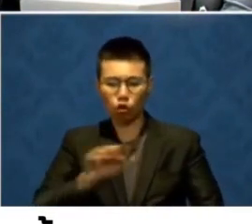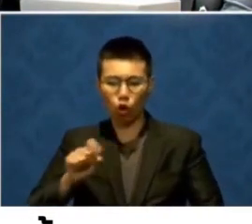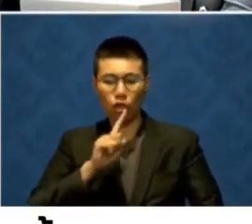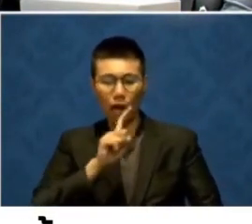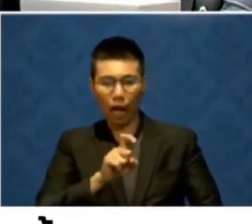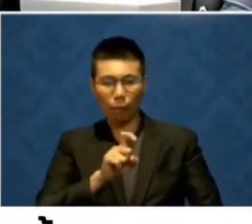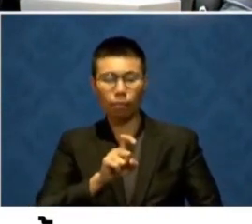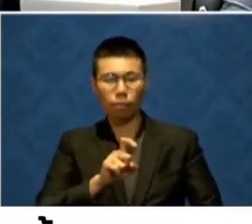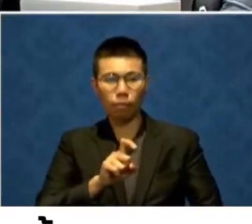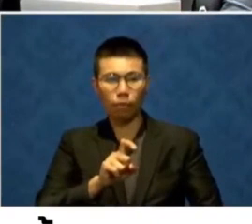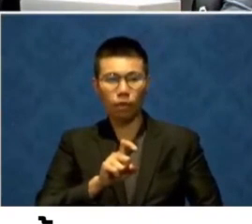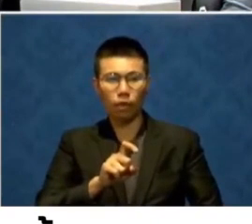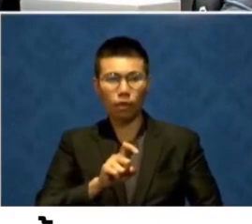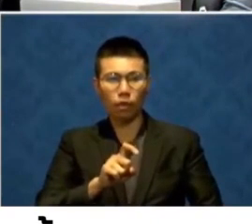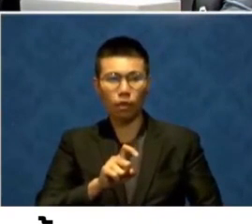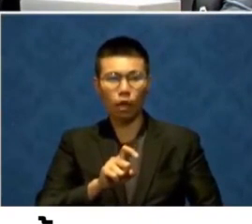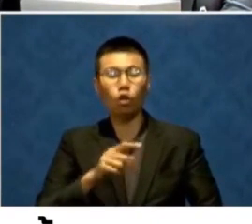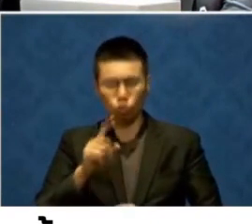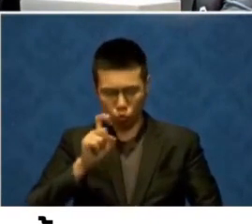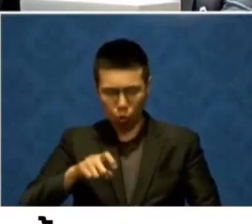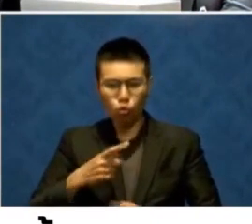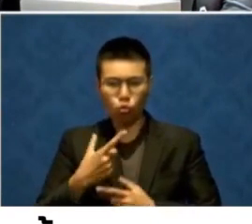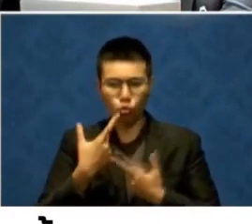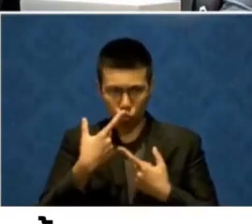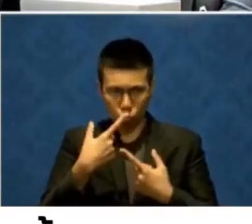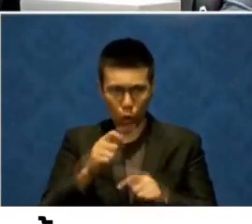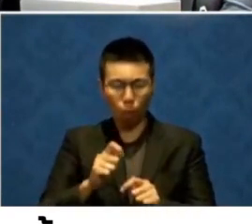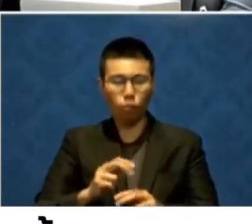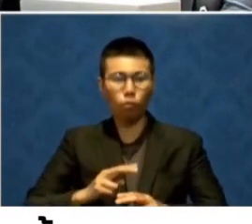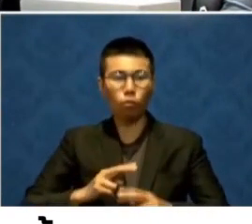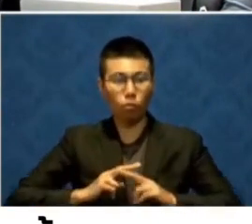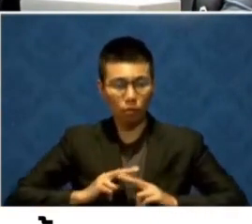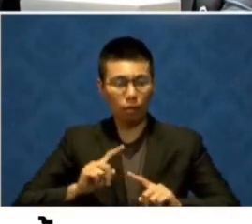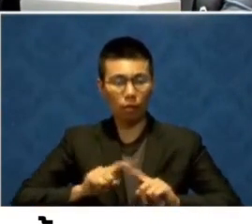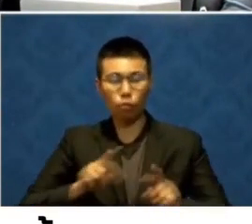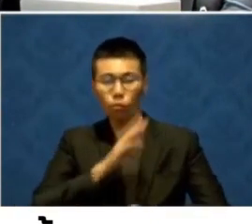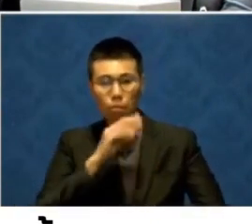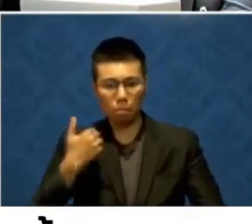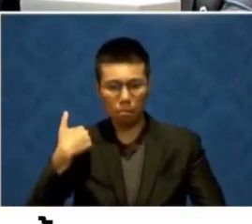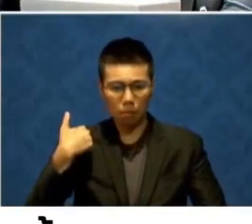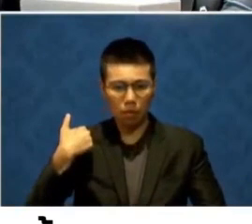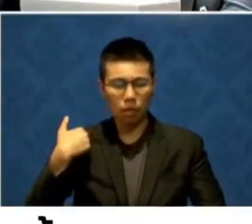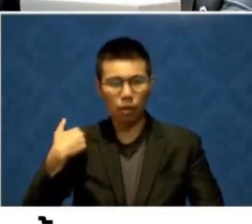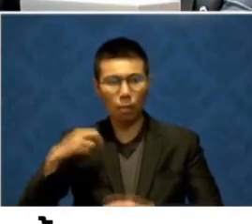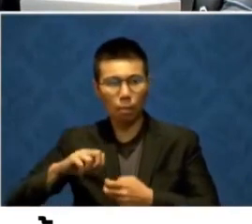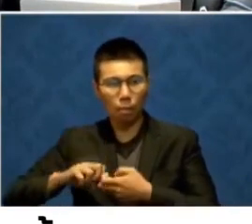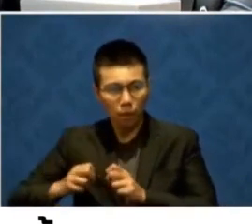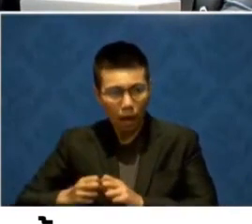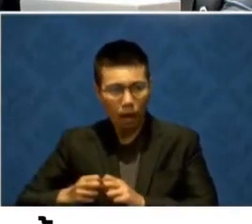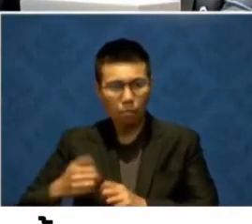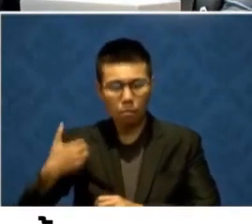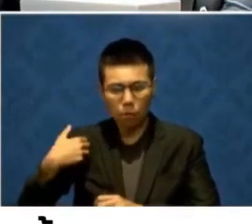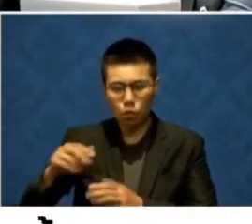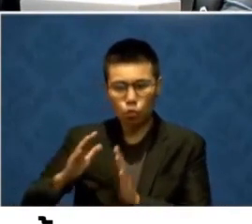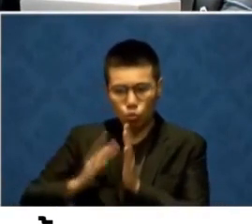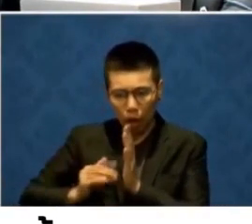หตุผลที่ตั้งผบ.ตร.เมื่อวานเนี่ยมันยังไม่ได้ชัดเจนว่าเลือกจากอะไรทั้งวิธีพิจารณาหรือมีวิสัยทัศน์ในการแต่งตั้